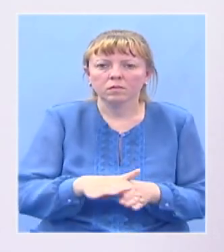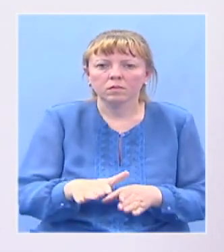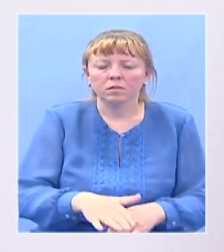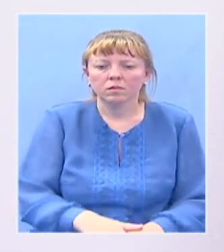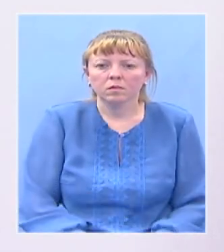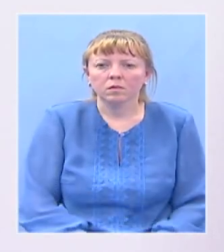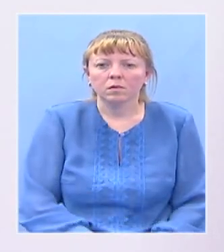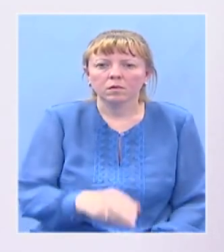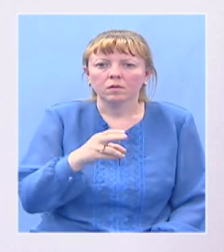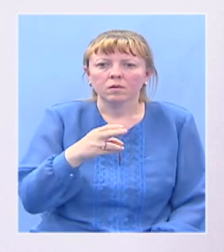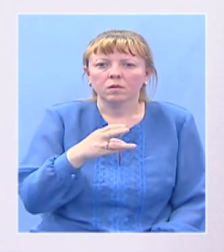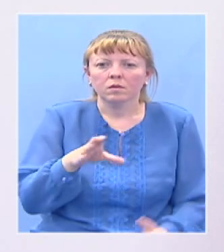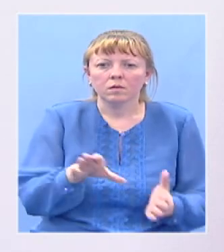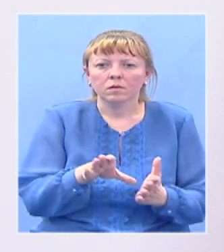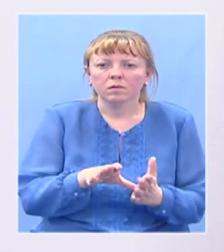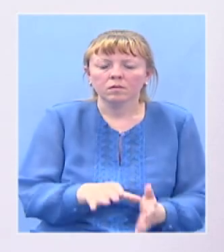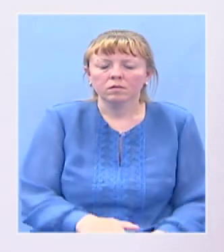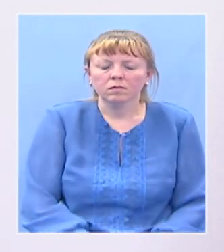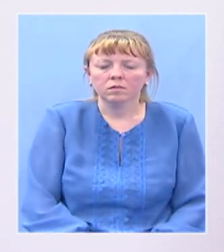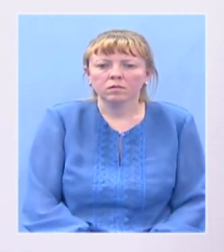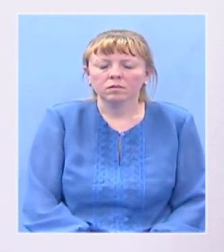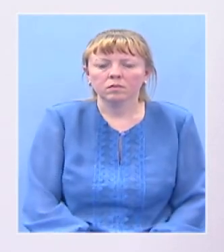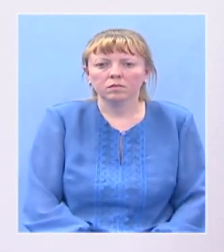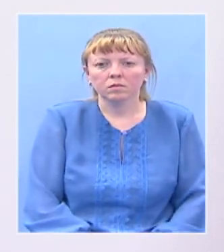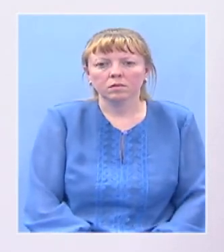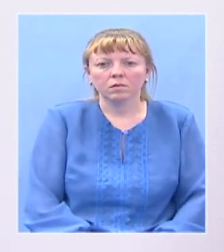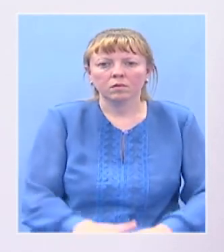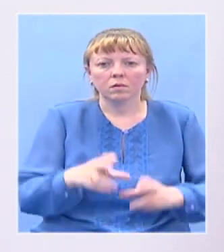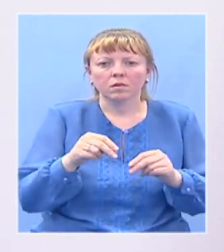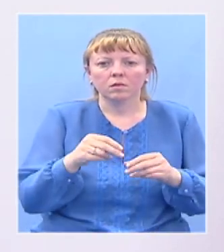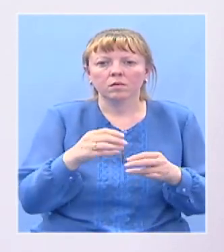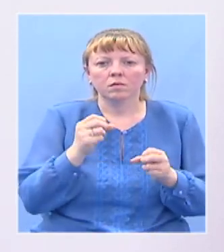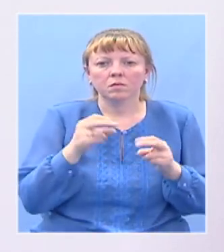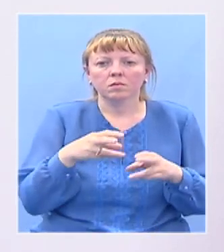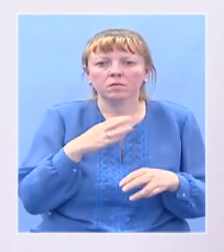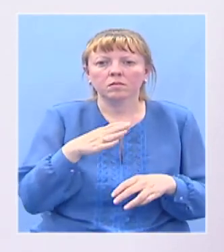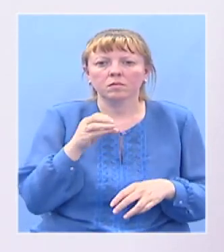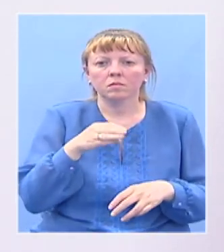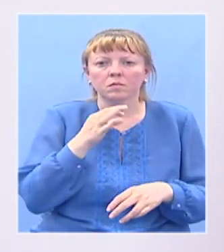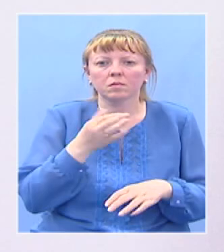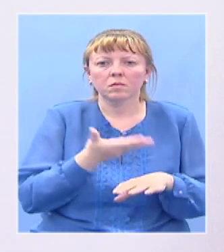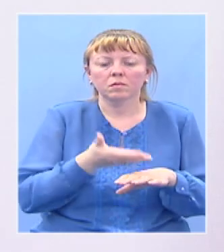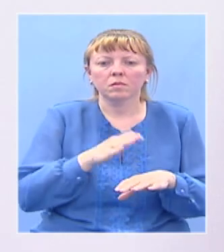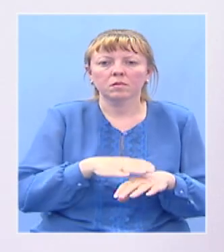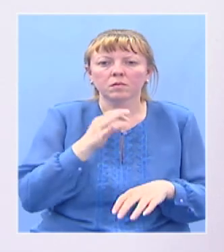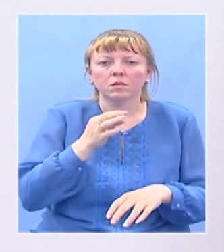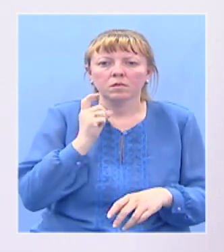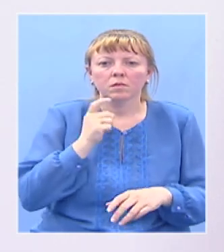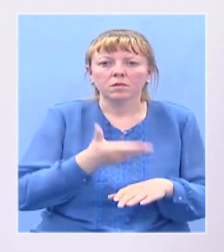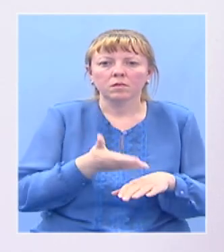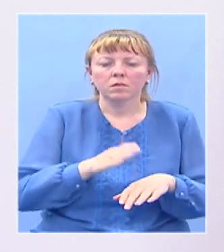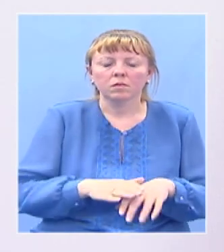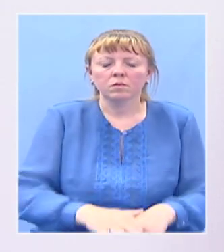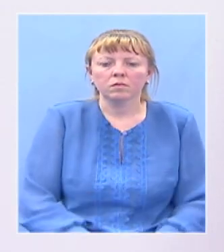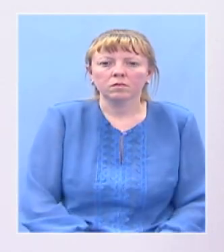в электронный вид перешли это у наш это у нас получение специального разрешения на перевозку крупногабаритного тяжеловесного груза это у